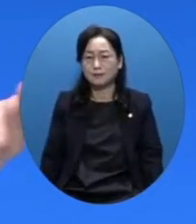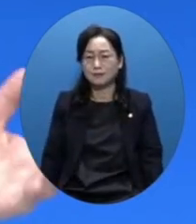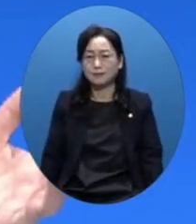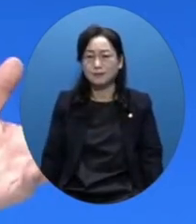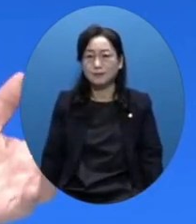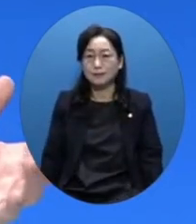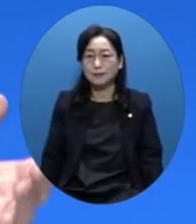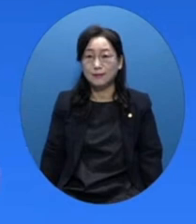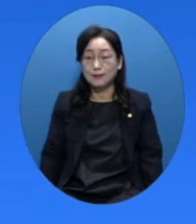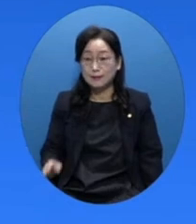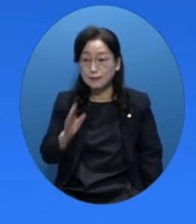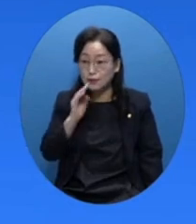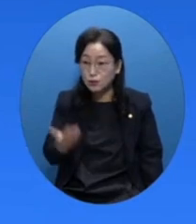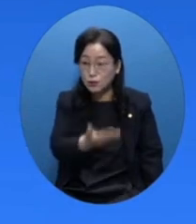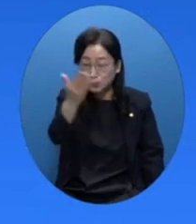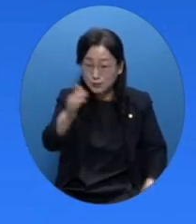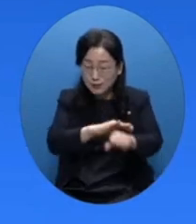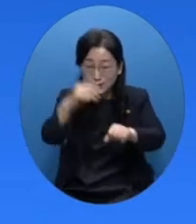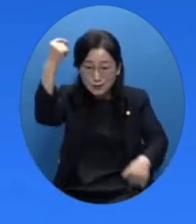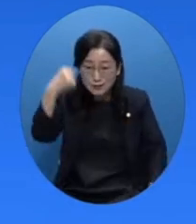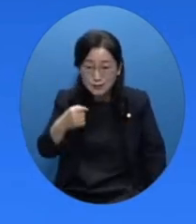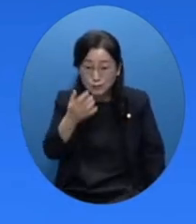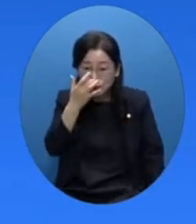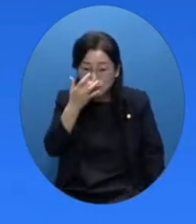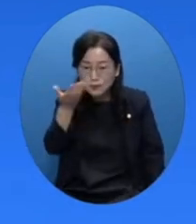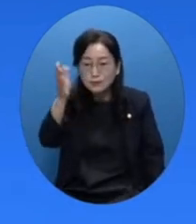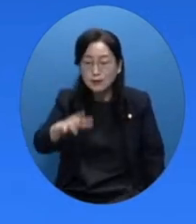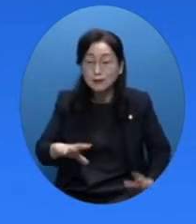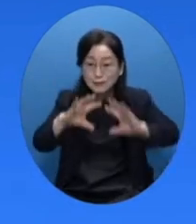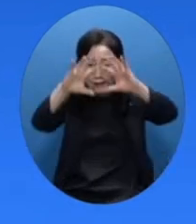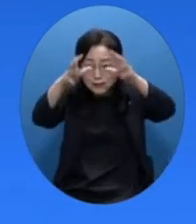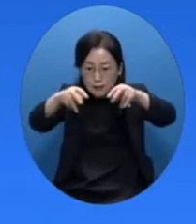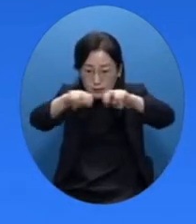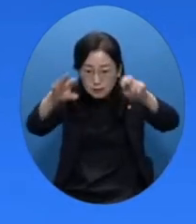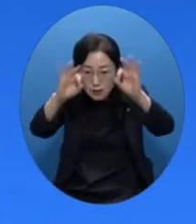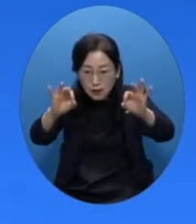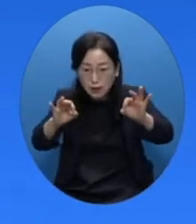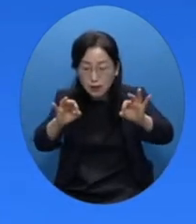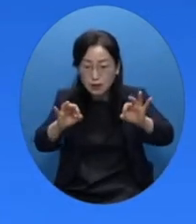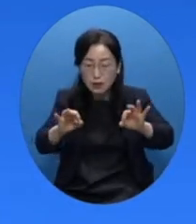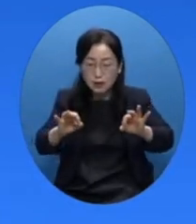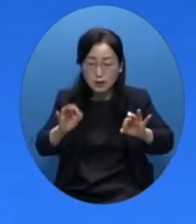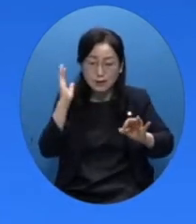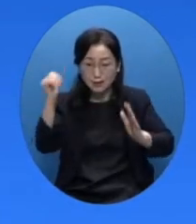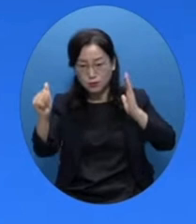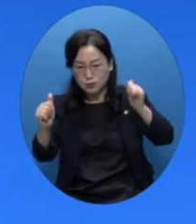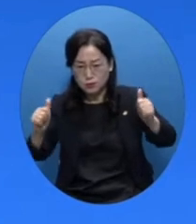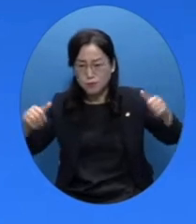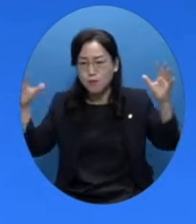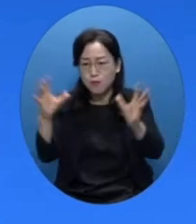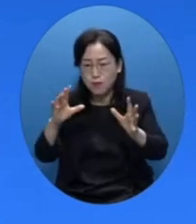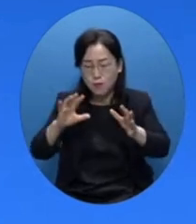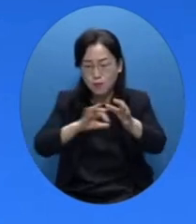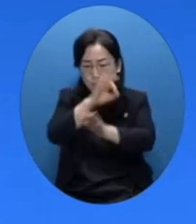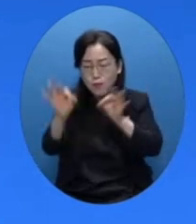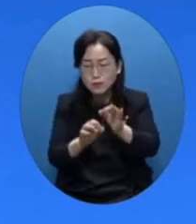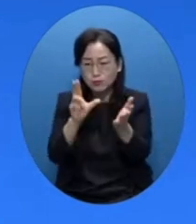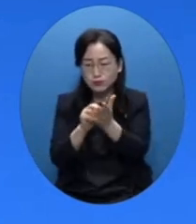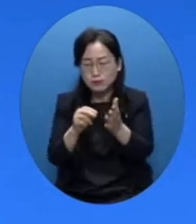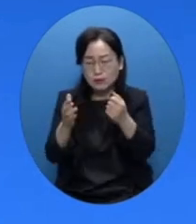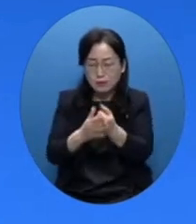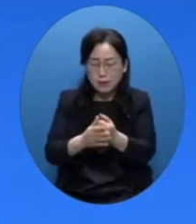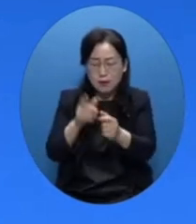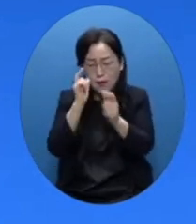우리 실제로 피부로 잘 느끼지 못하지만 전세계가 전 세계 지도자들이 지금 경제 문제 때문에 취 만